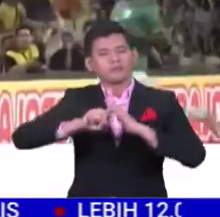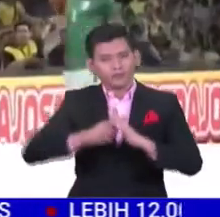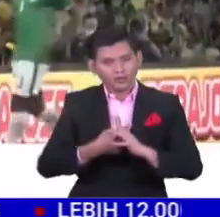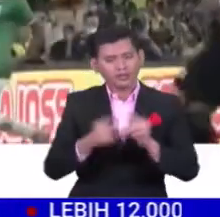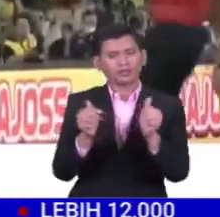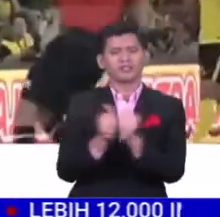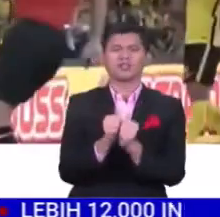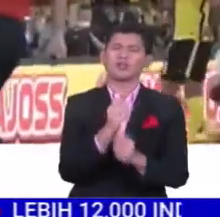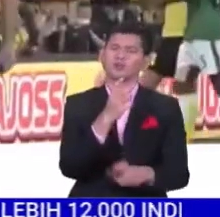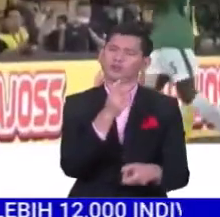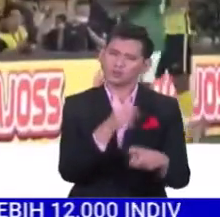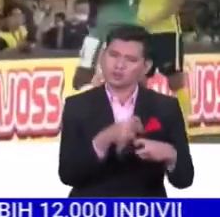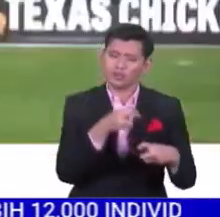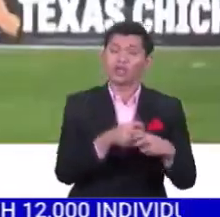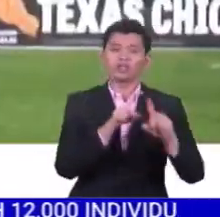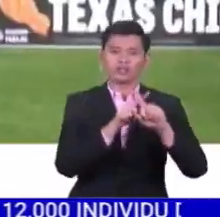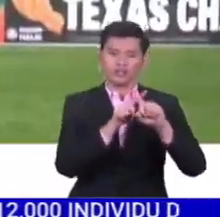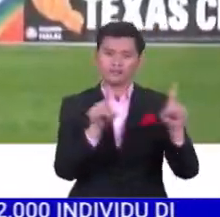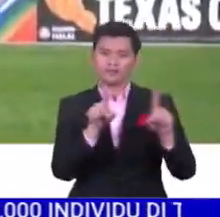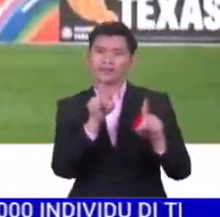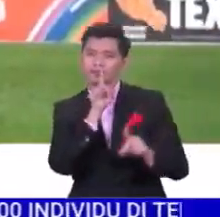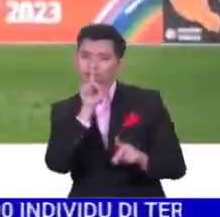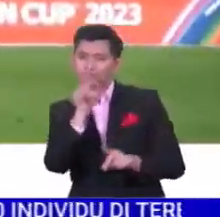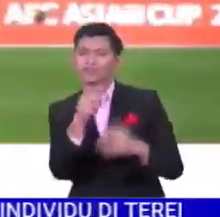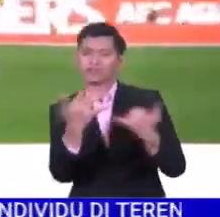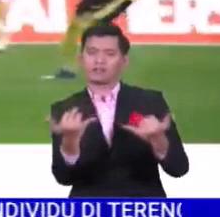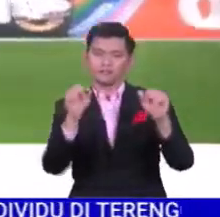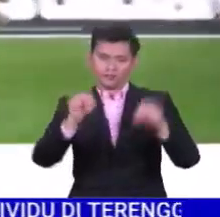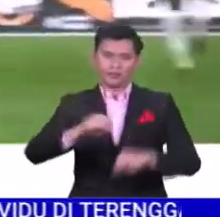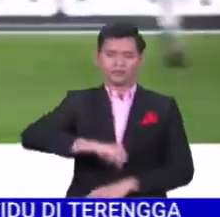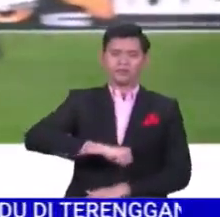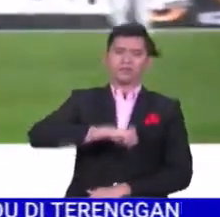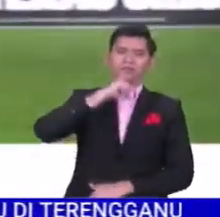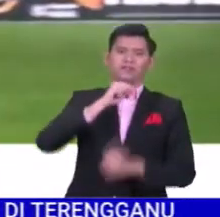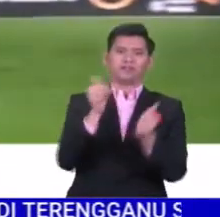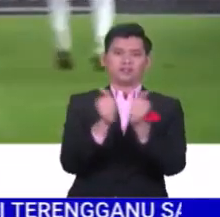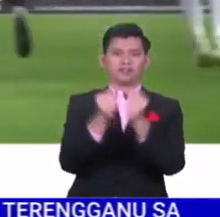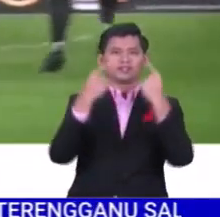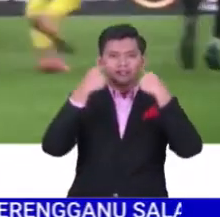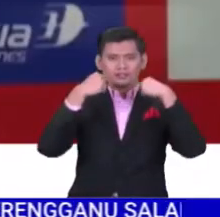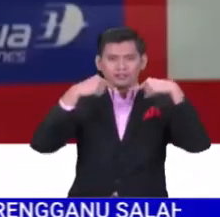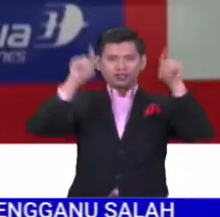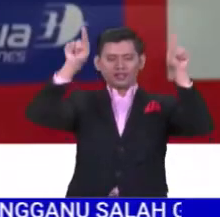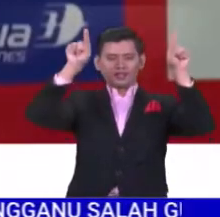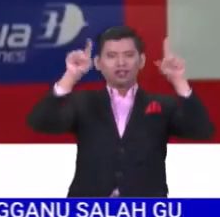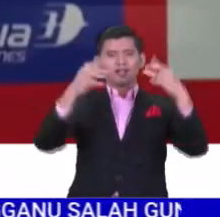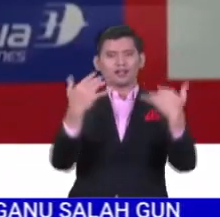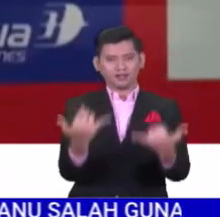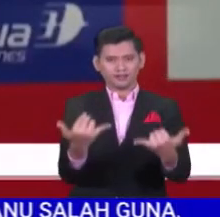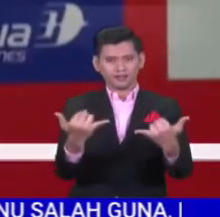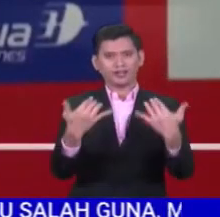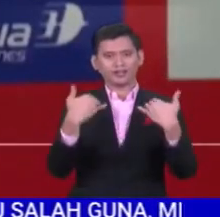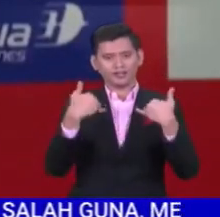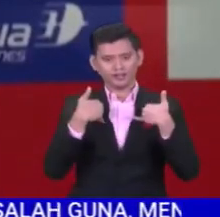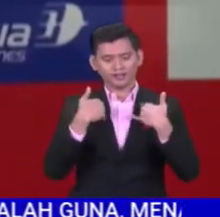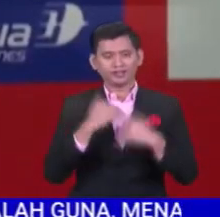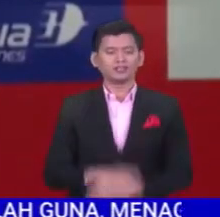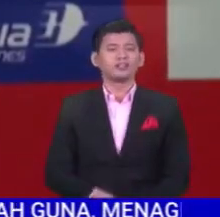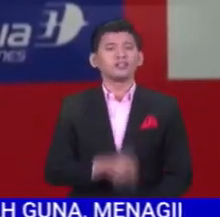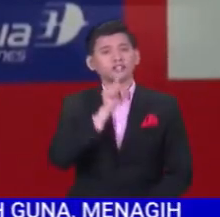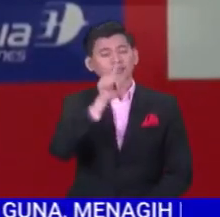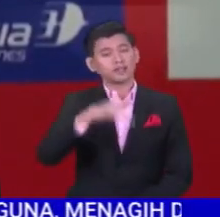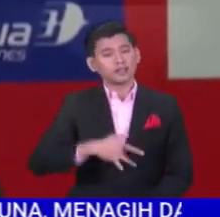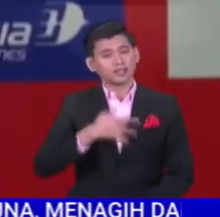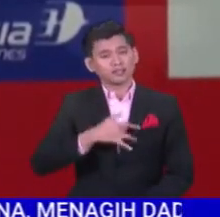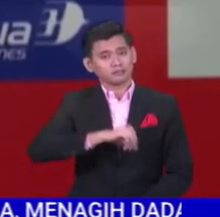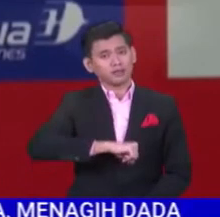dengan kesukaran, namun kini mereka boleh berbangga dengan kejayaan ini. It was very